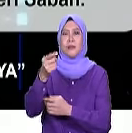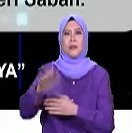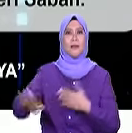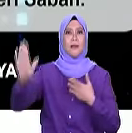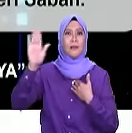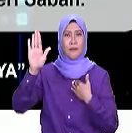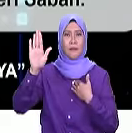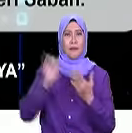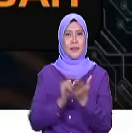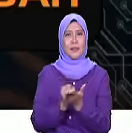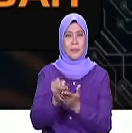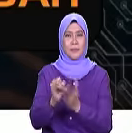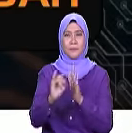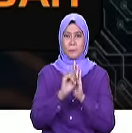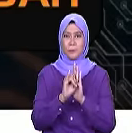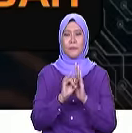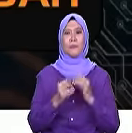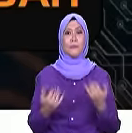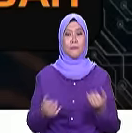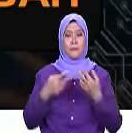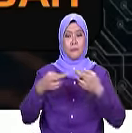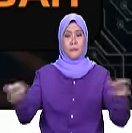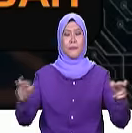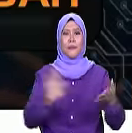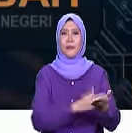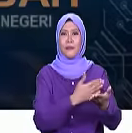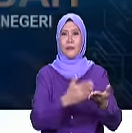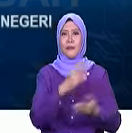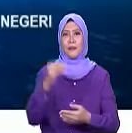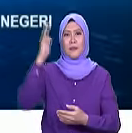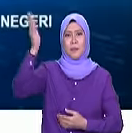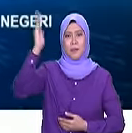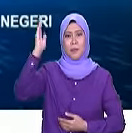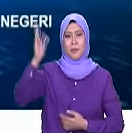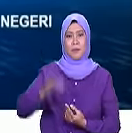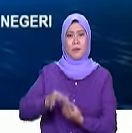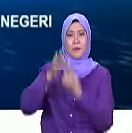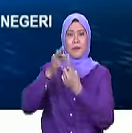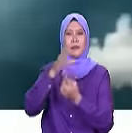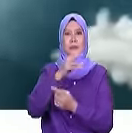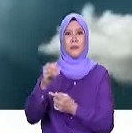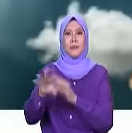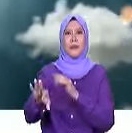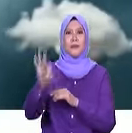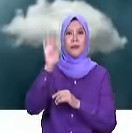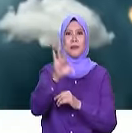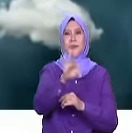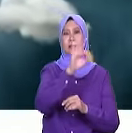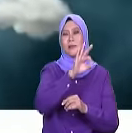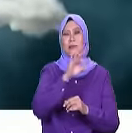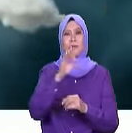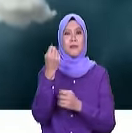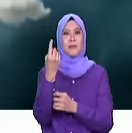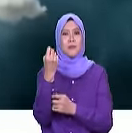integriti. Turut diadakan pelancaran lagu integriti, ceramah khas integriti dan pelantikan pegawai integriti di